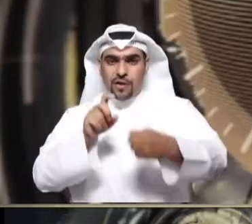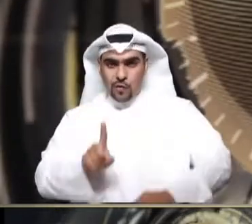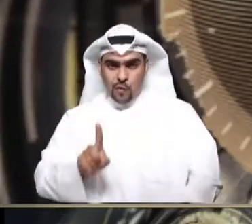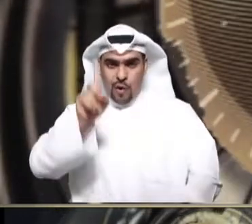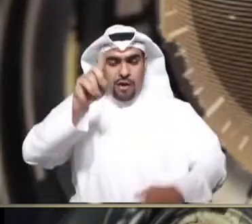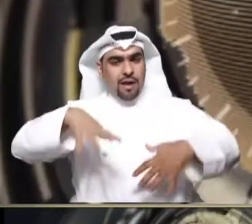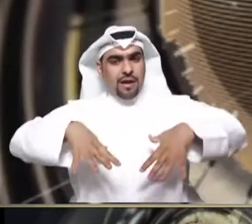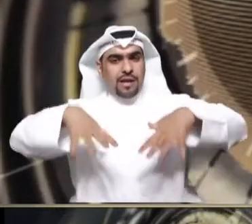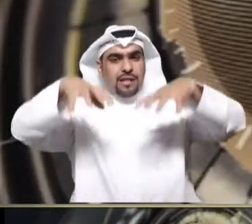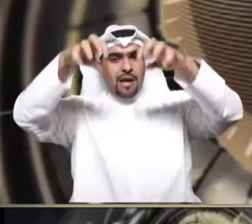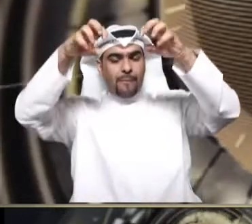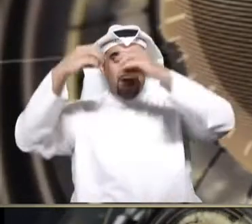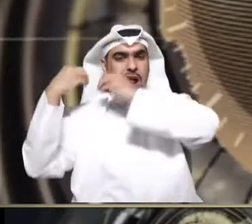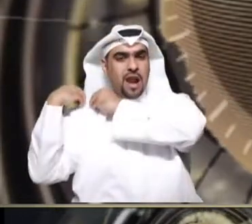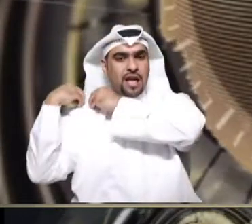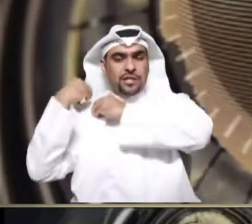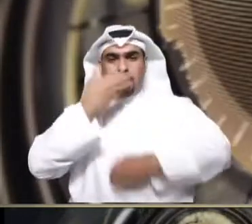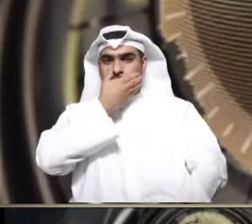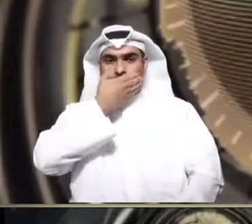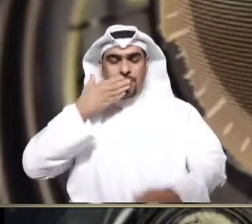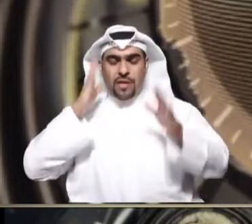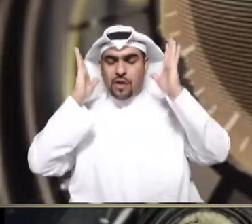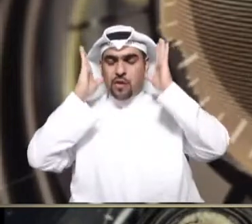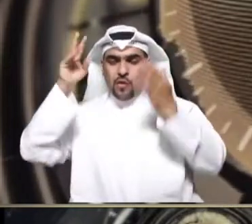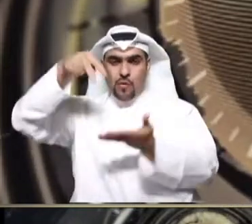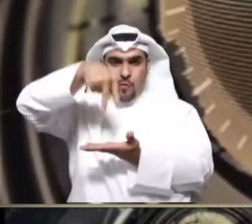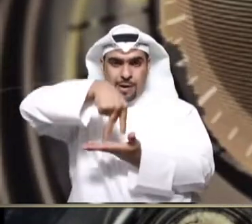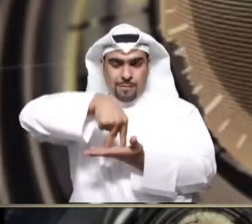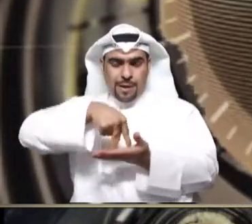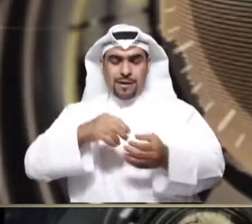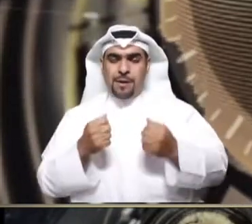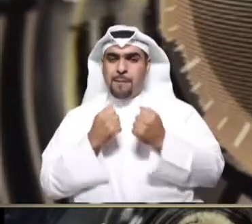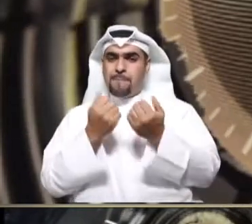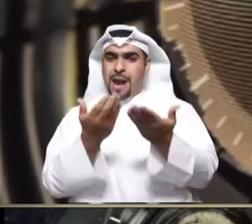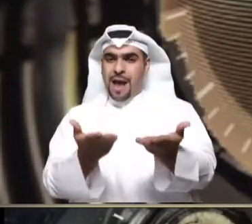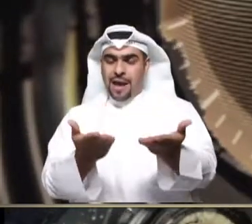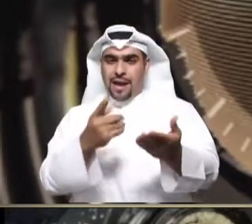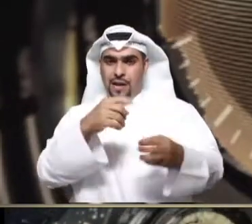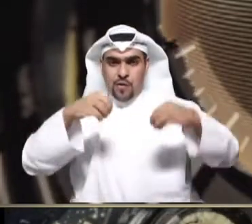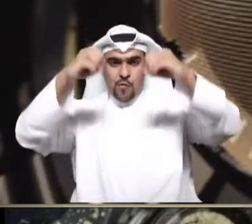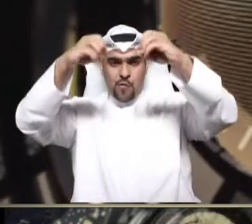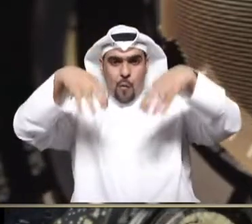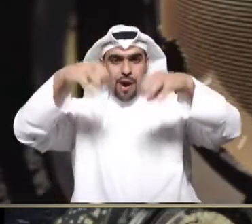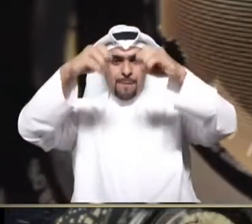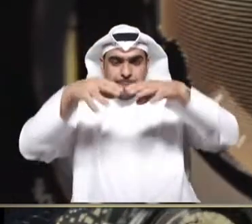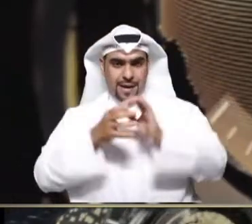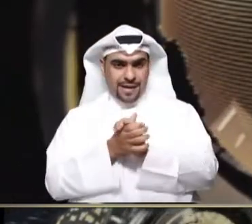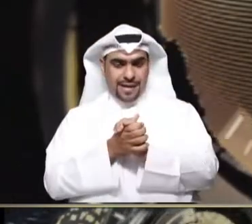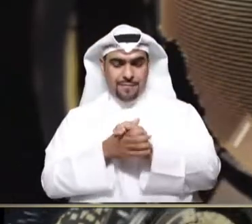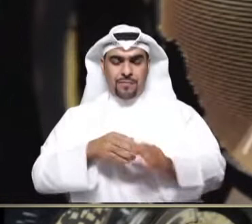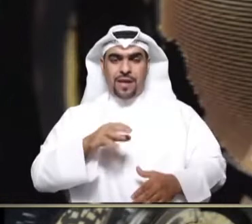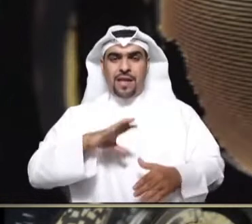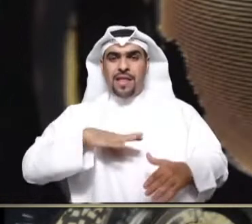يتقبل صيامهم وقيامهم بالخير والبركة. ويتوجه الديوان الأميري بالدعاء إلى